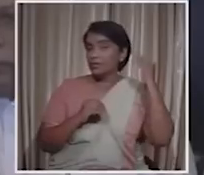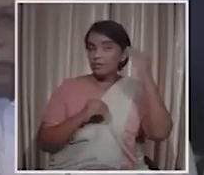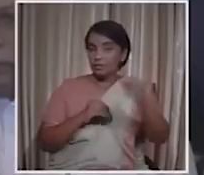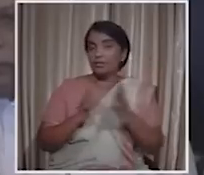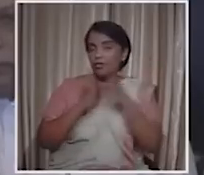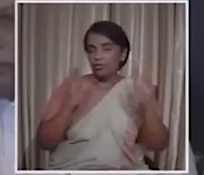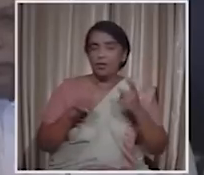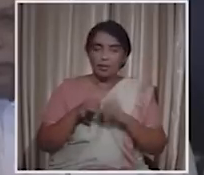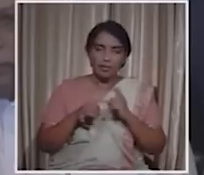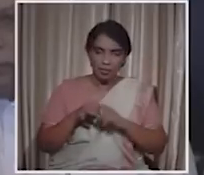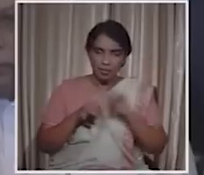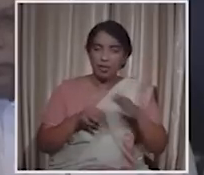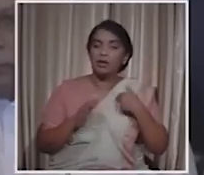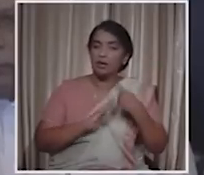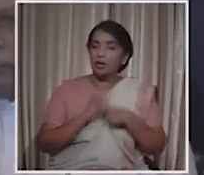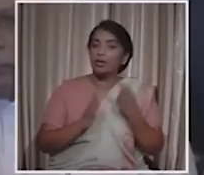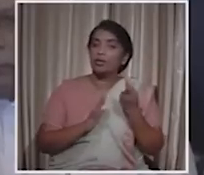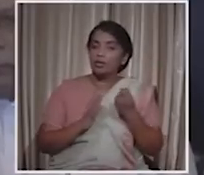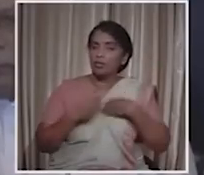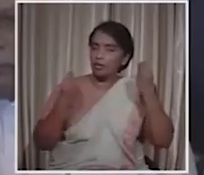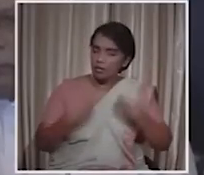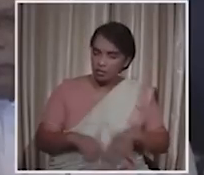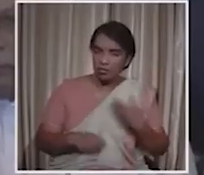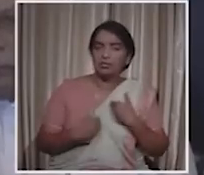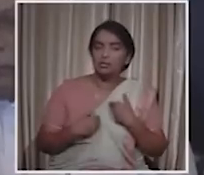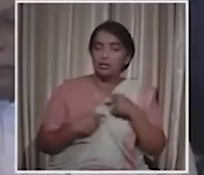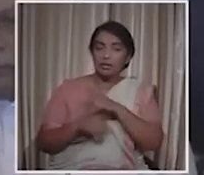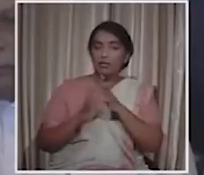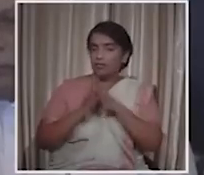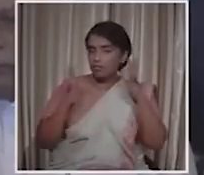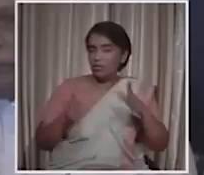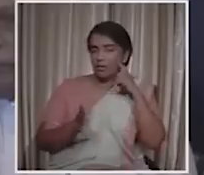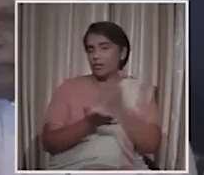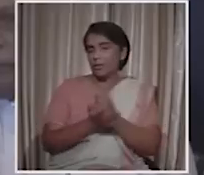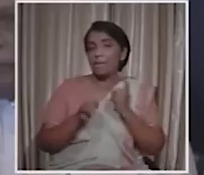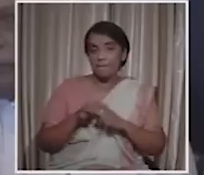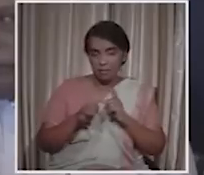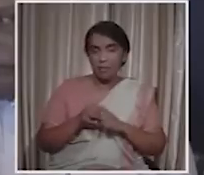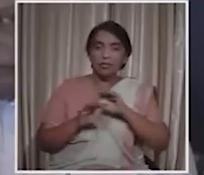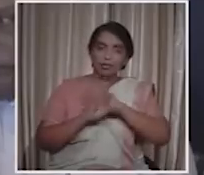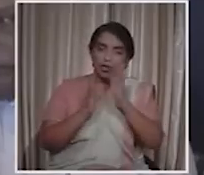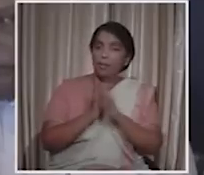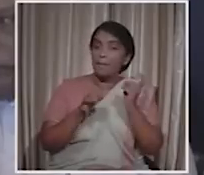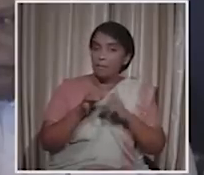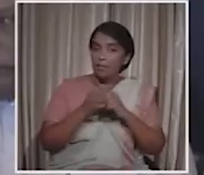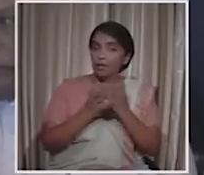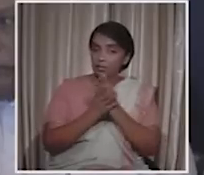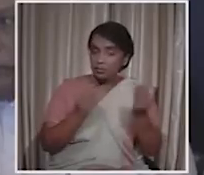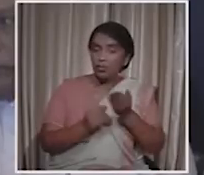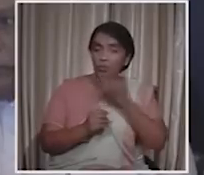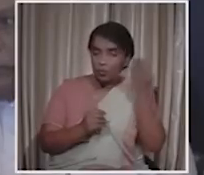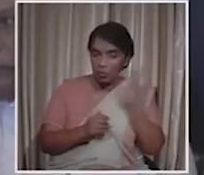බලපත්‍ර ප්‍රශ්නයකට. අපේ ආර්ථිකය කඩා වැටිලා ඒකයි බරපතලම ප්‍රශ්නේ. සියලු ප්‍රශ්න විසඳා ගන්නට පුළුවන්